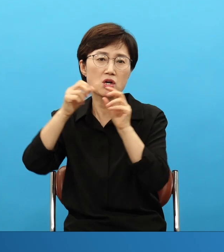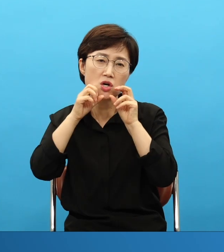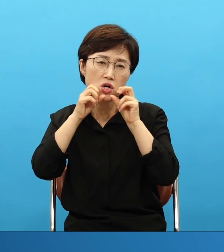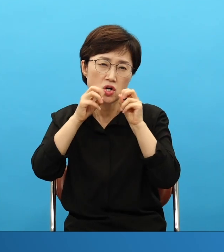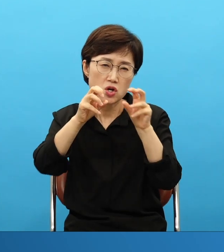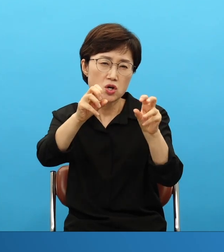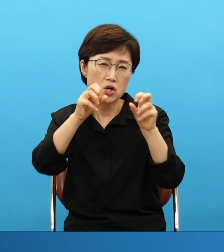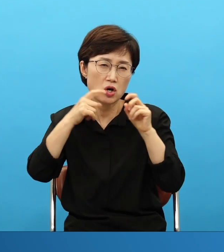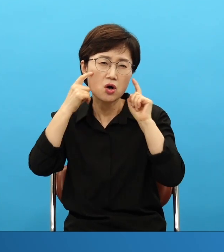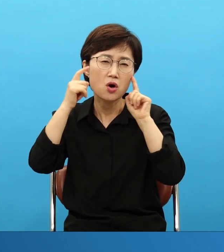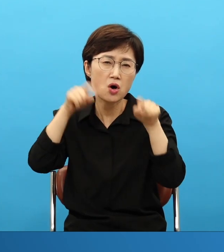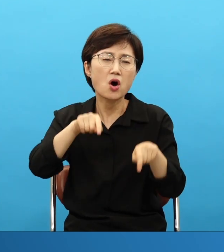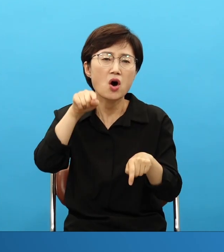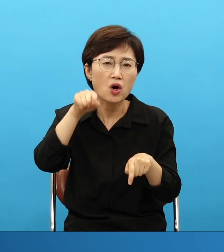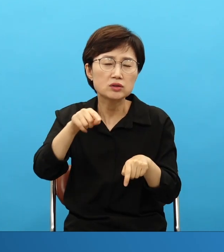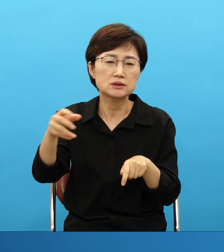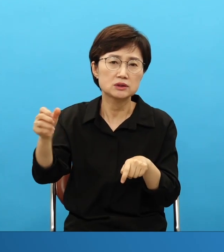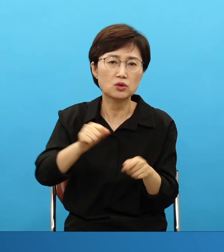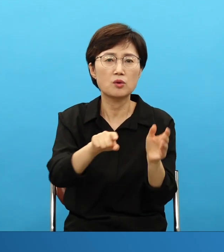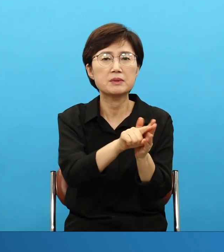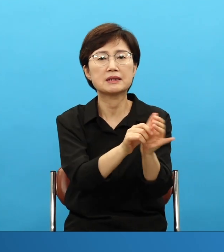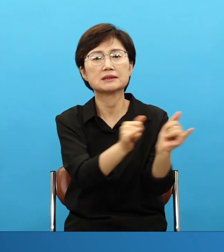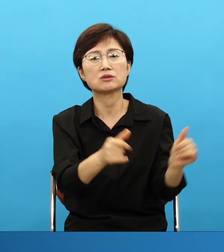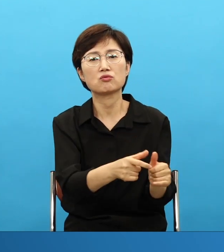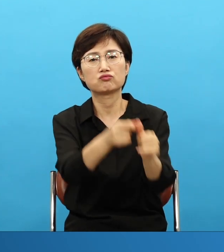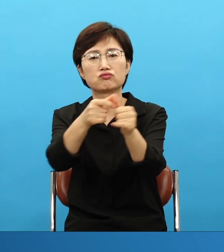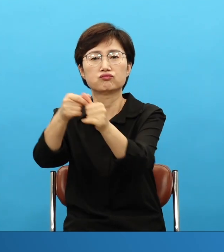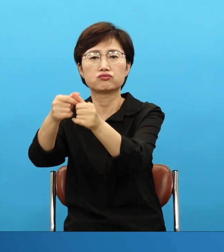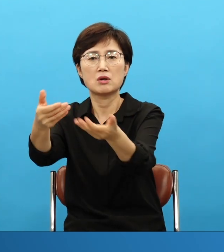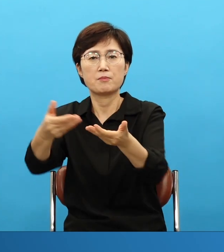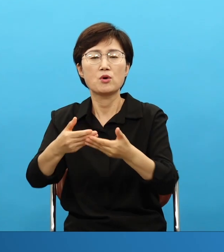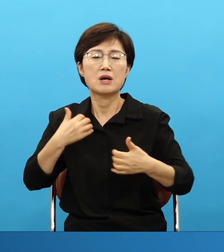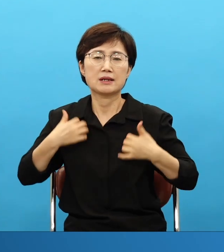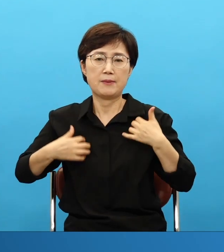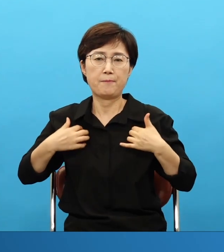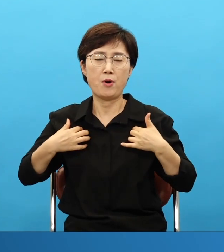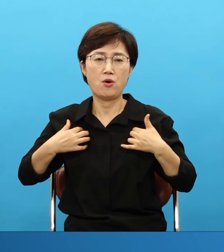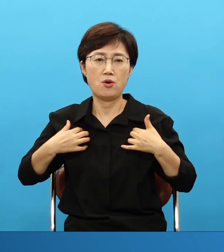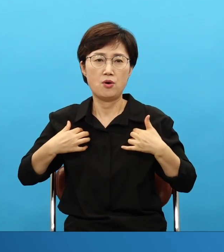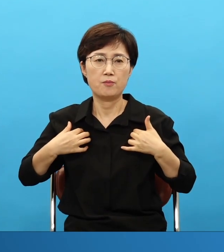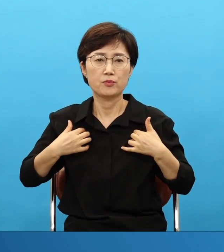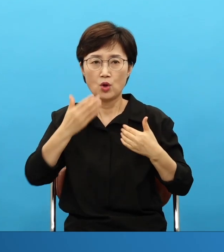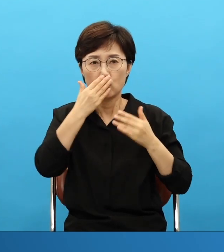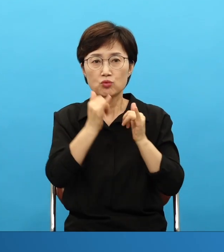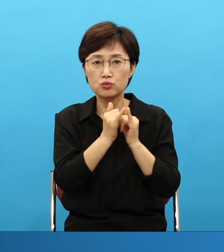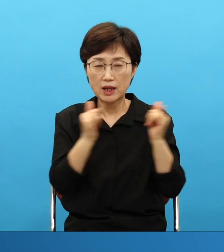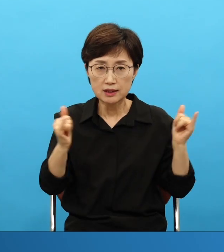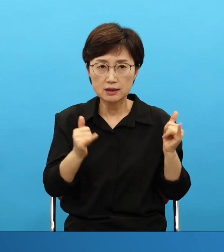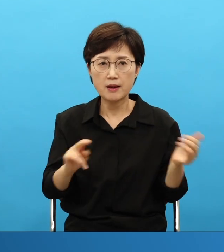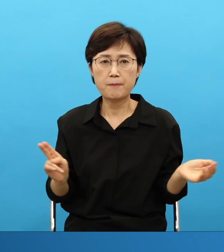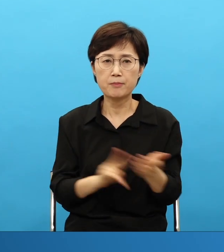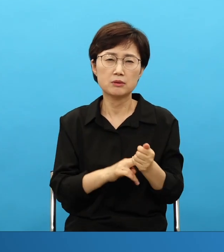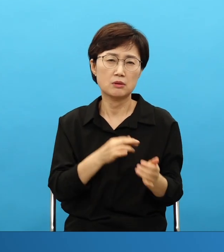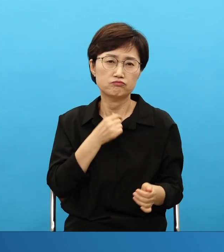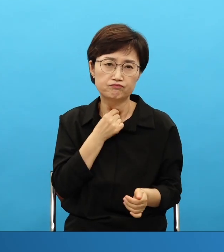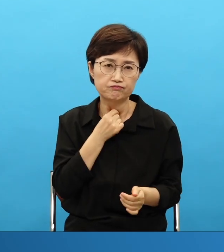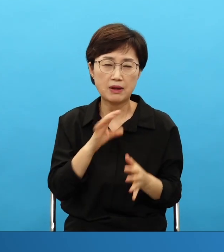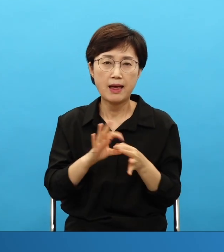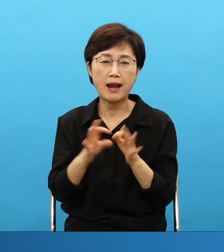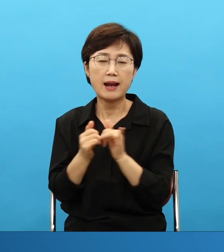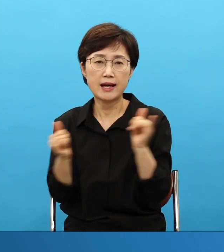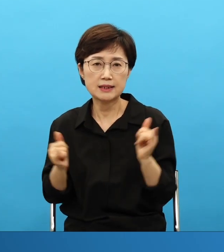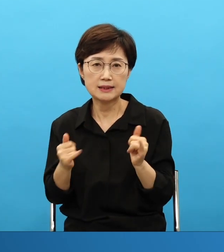하나님께서 전도에 미련한 것으로 믿는 자들을 구원하시기를 기뻐하셨도다 유대인은 표적을